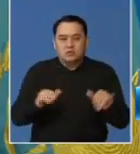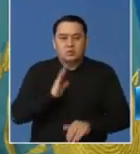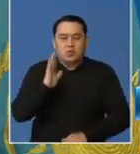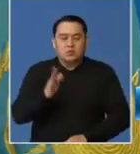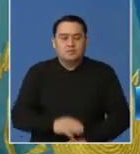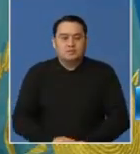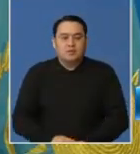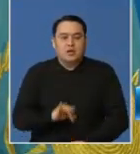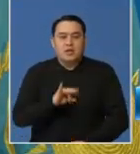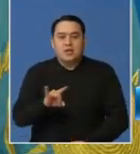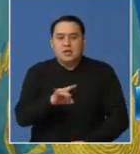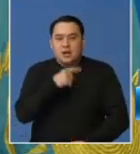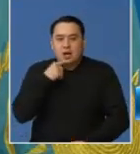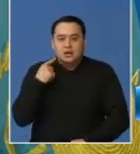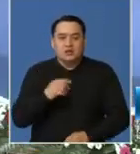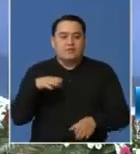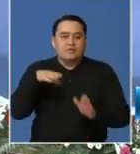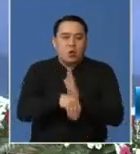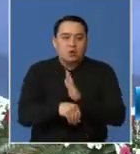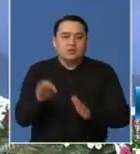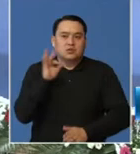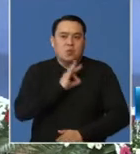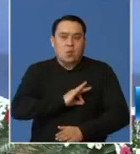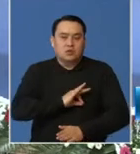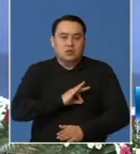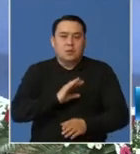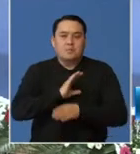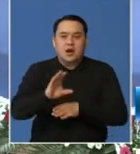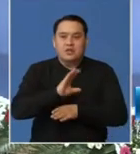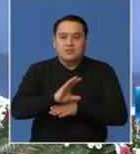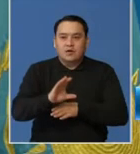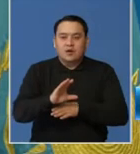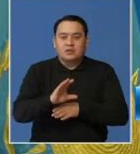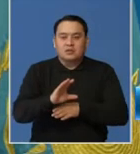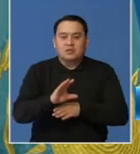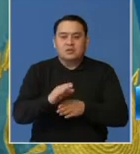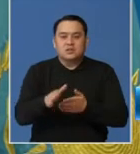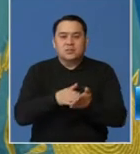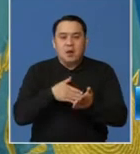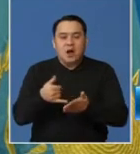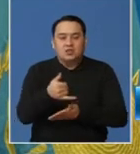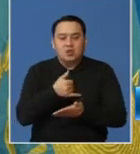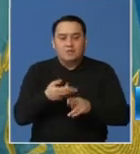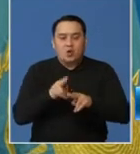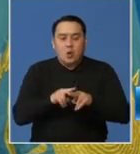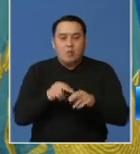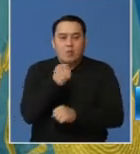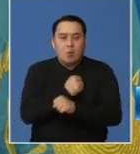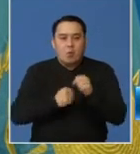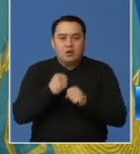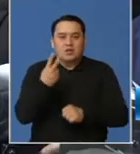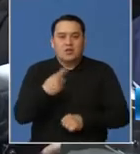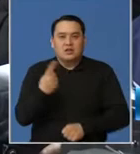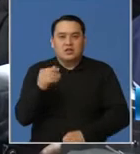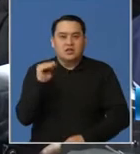российской компании «Лукойл» будет введен ввод в эксплуатацию производства свазочных материалов мощностью